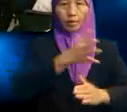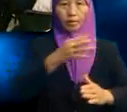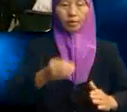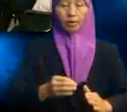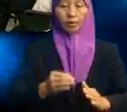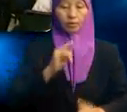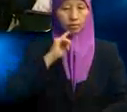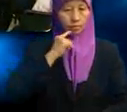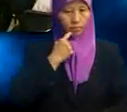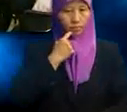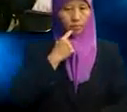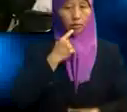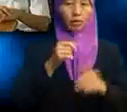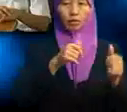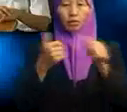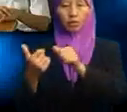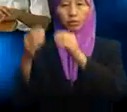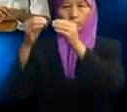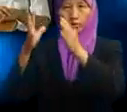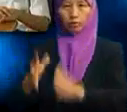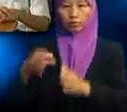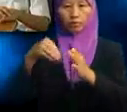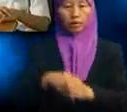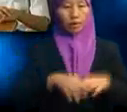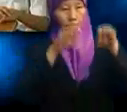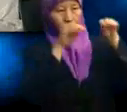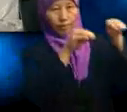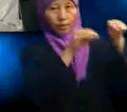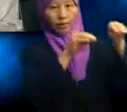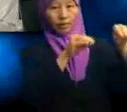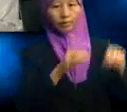perhatian serius oleh setiap guru dalam sesi pengajaran.